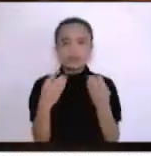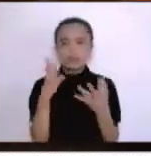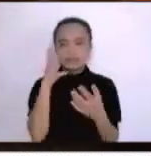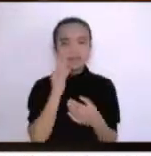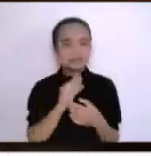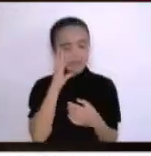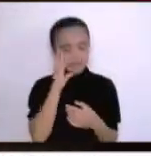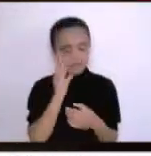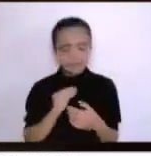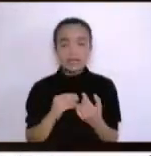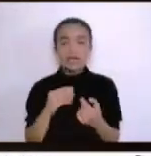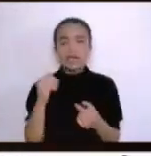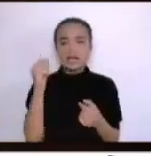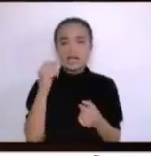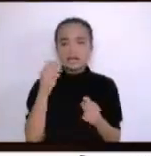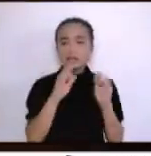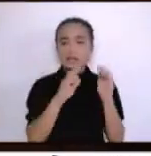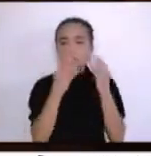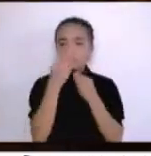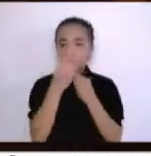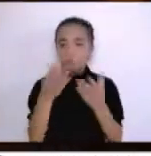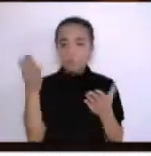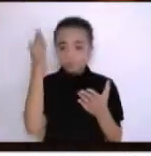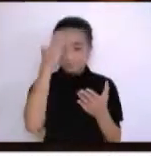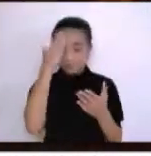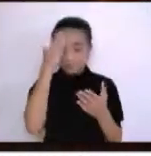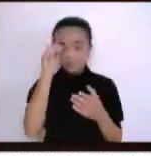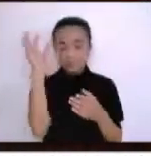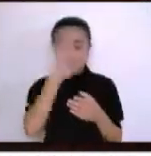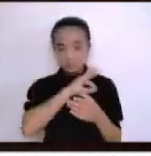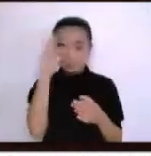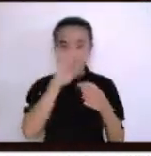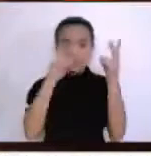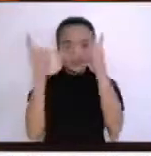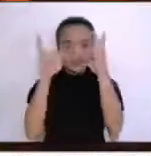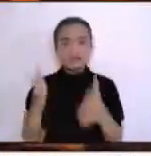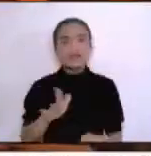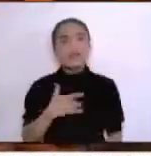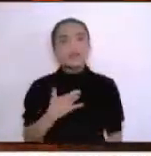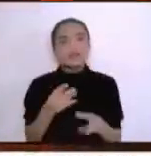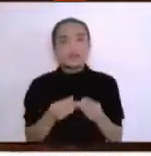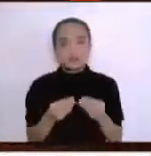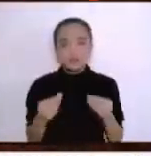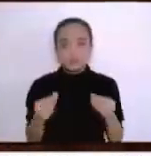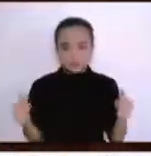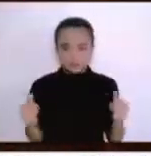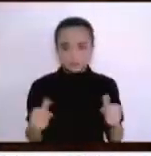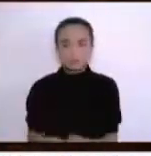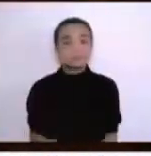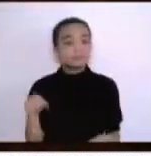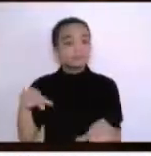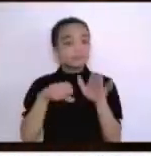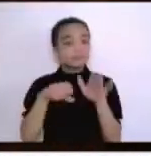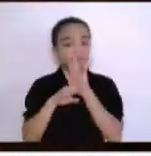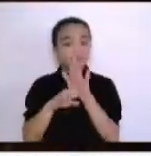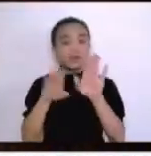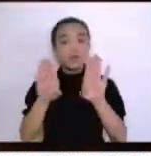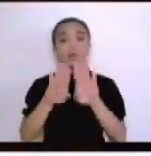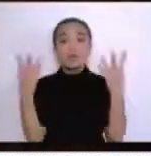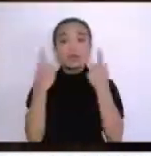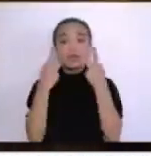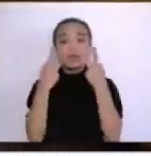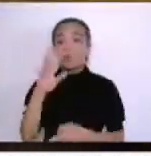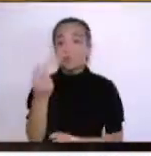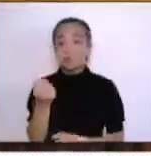the Filipinos and all of the visitors will feel healed and cured. Ang exhibit na ito ay bukas sa publiko tuwing Lunes